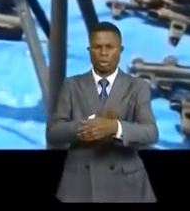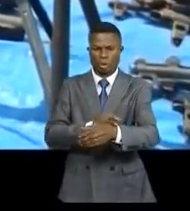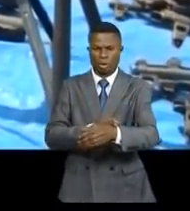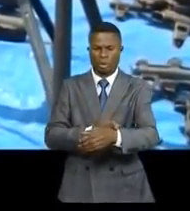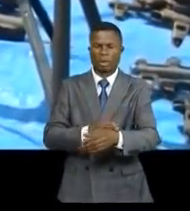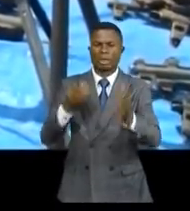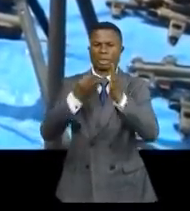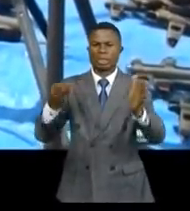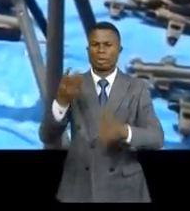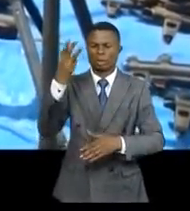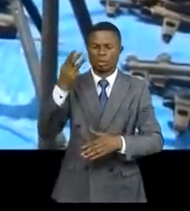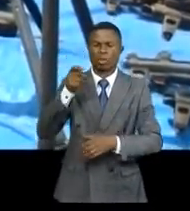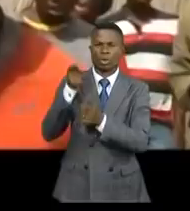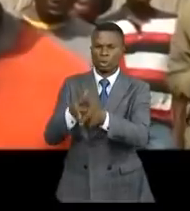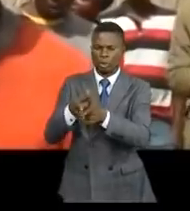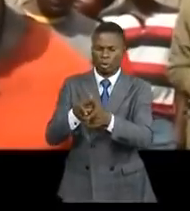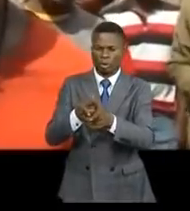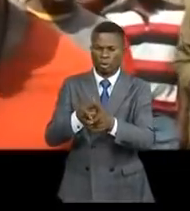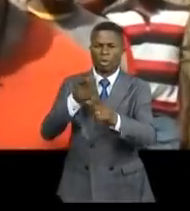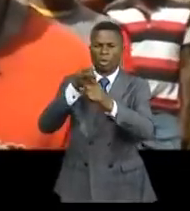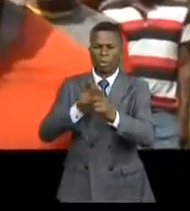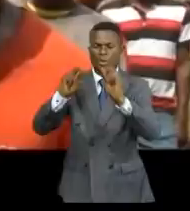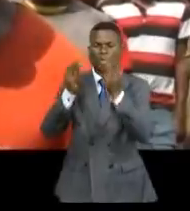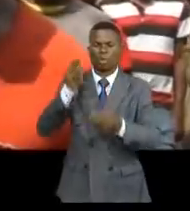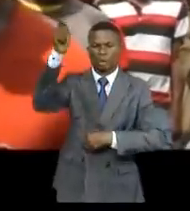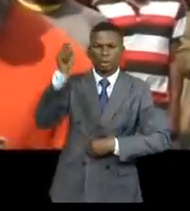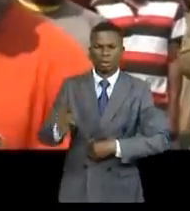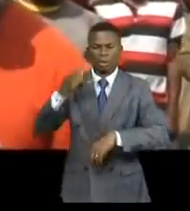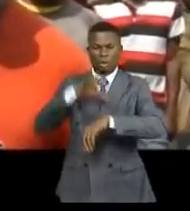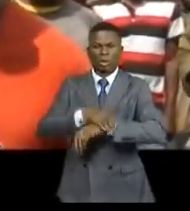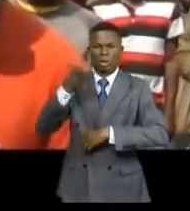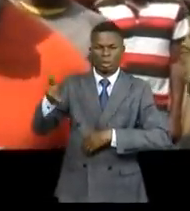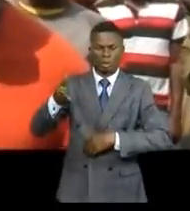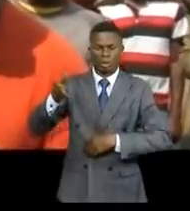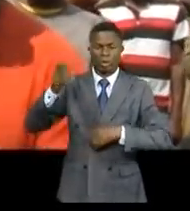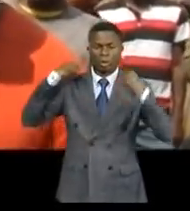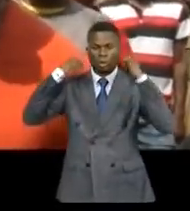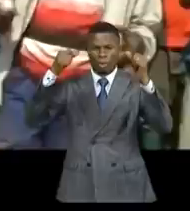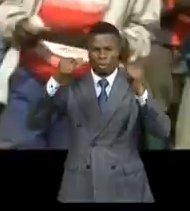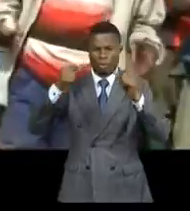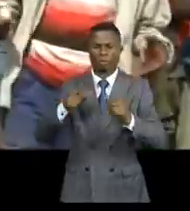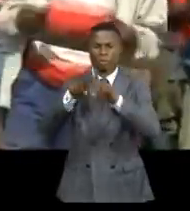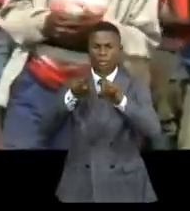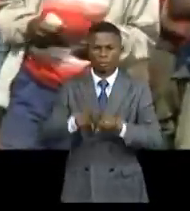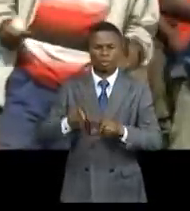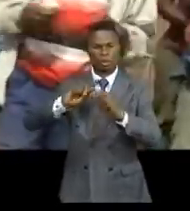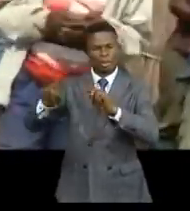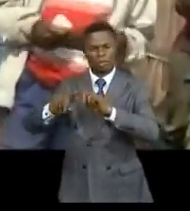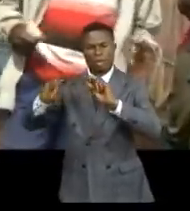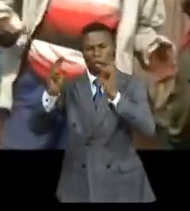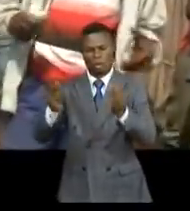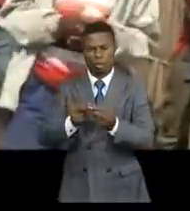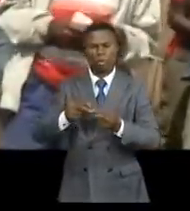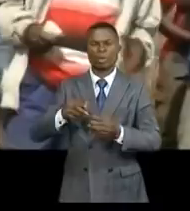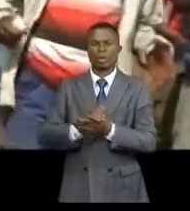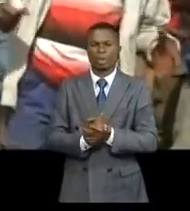et 134 rendus issus des différents groupes armés dont CMC Nyatura de Domi, FDLR Foka, Nyatura Bazungu et